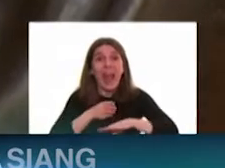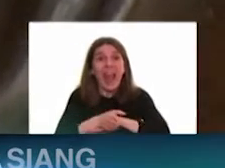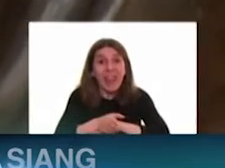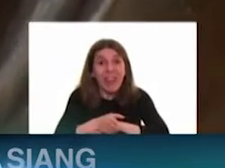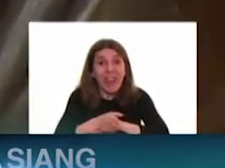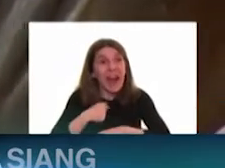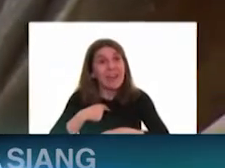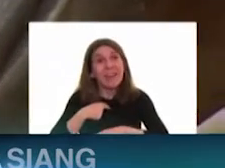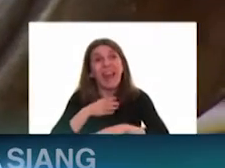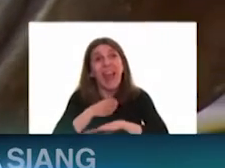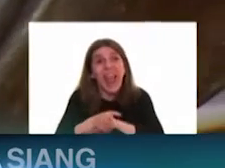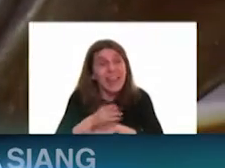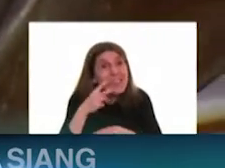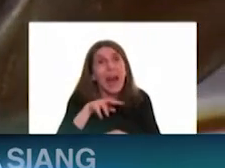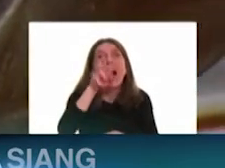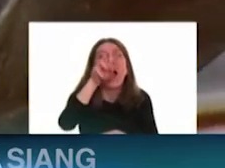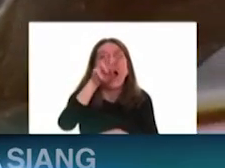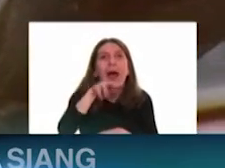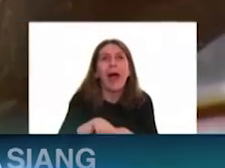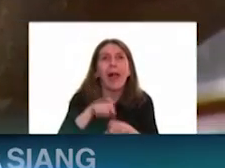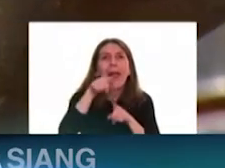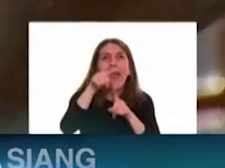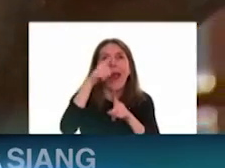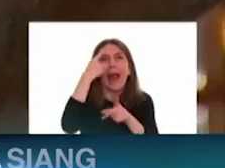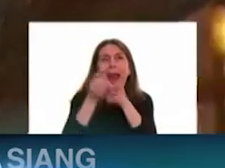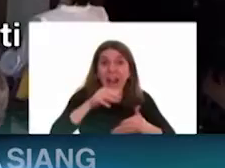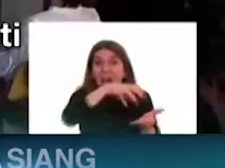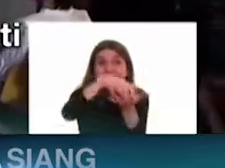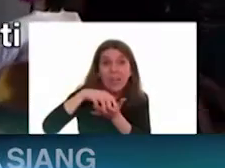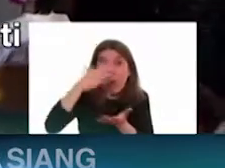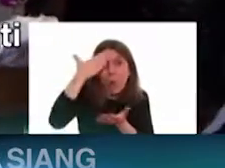penghormatan kepada charger karena telah mengubah sejarah Argentina